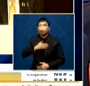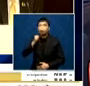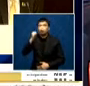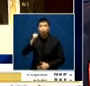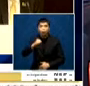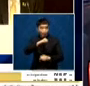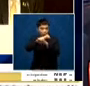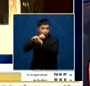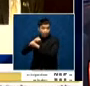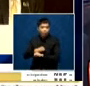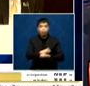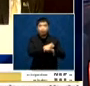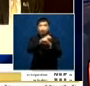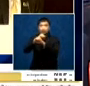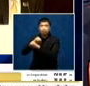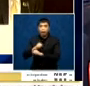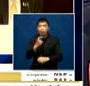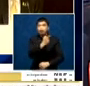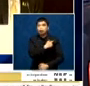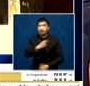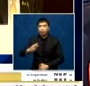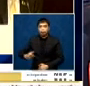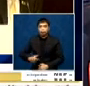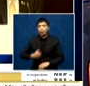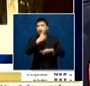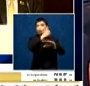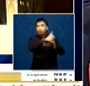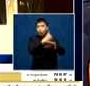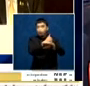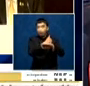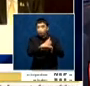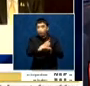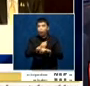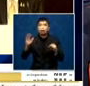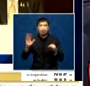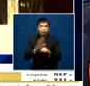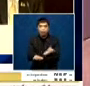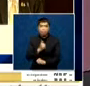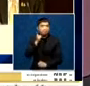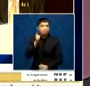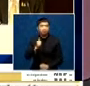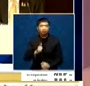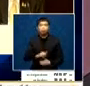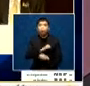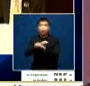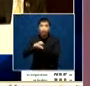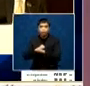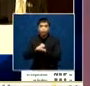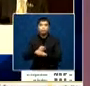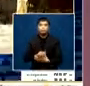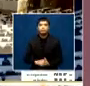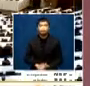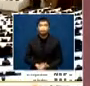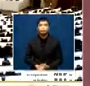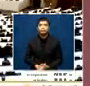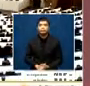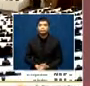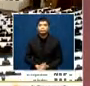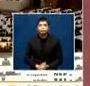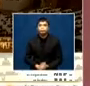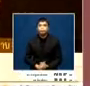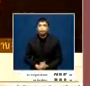งแล้วมันก็ทำให้รู้สึกว่าเอ้าก็ใครมันดีกว่าอย่างน้อยมันดีกว่ามันอาจจะไม่ได้ดีหมดแต่มันดีกว่าคนมันถึงเรื่องไ